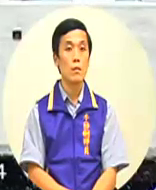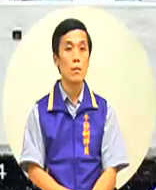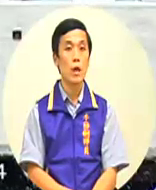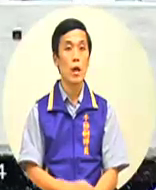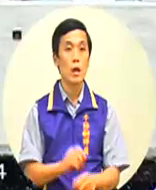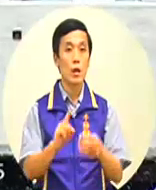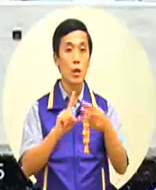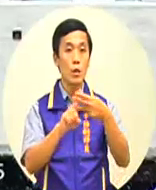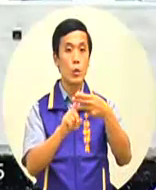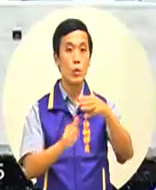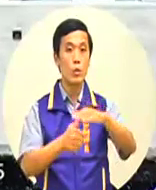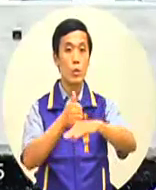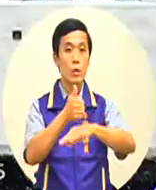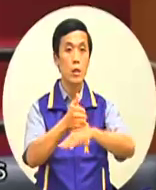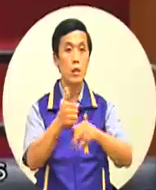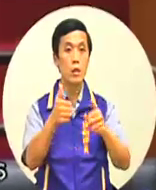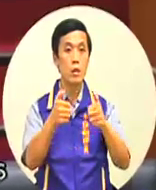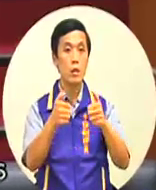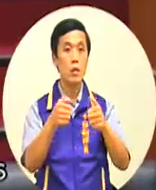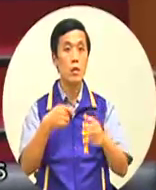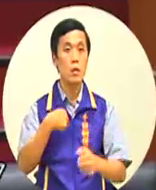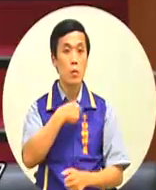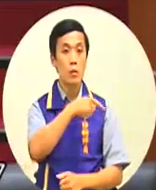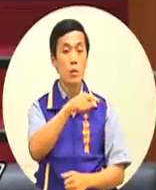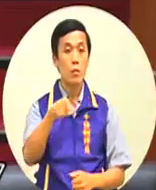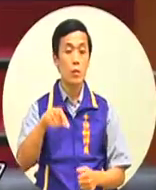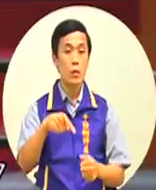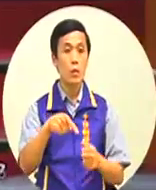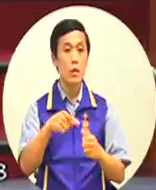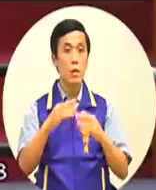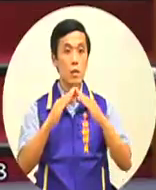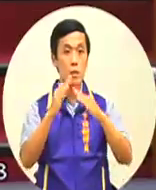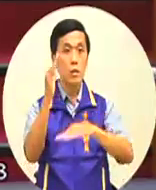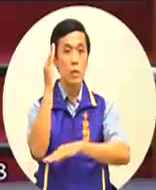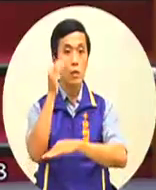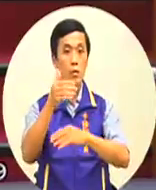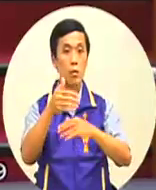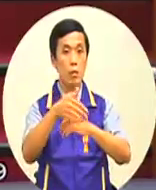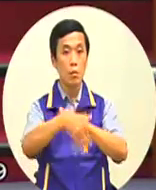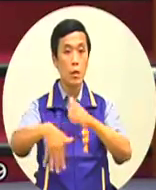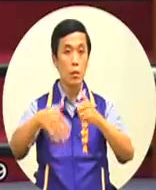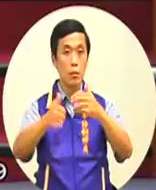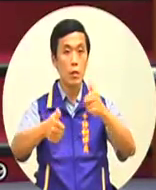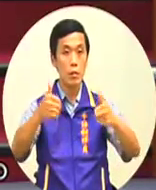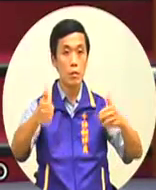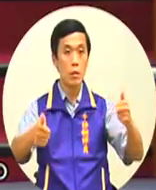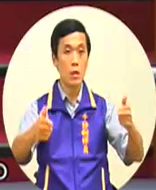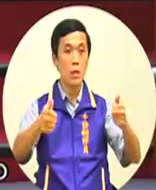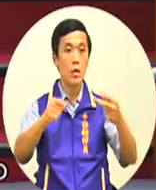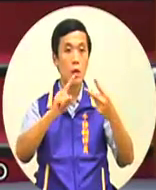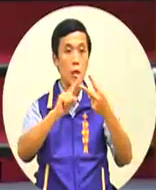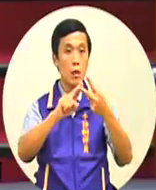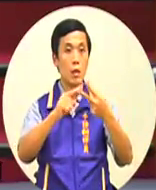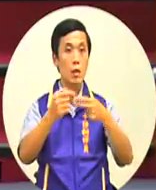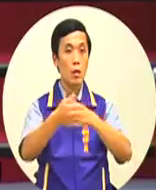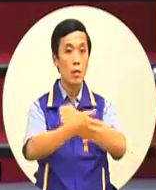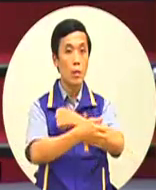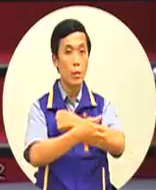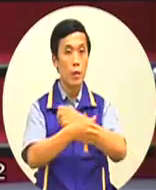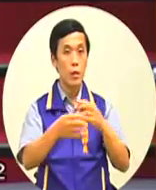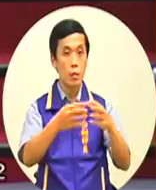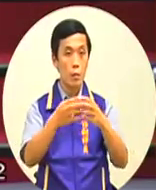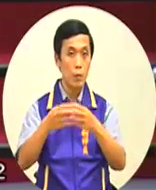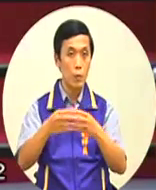谢谢主席。那我们前面的各级处的长官以及各级处的团队，以